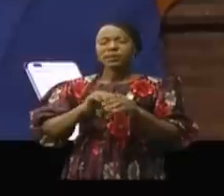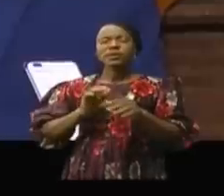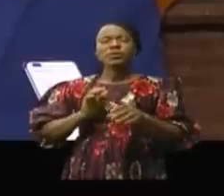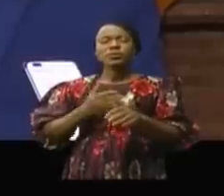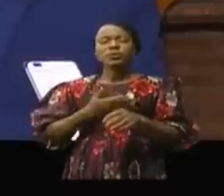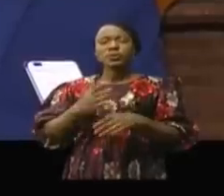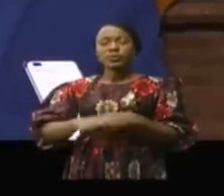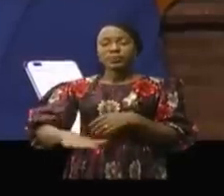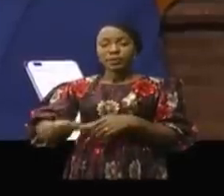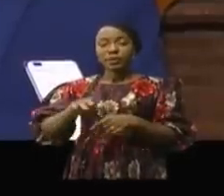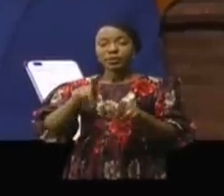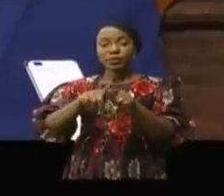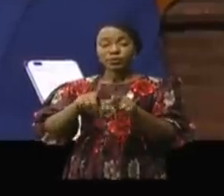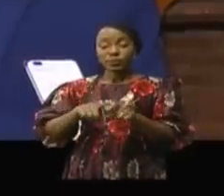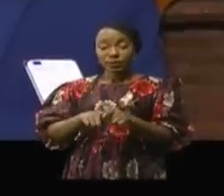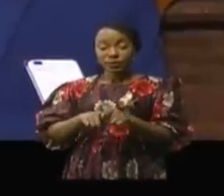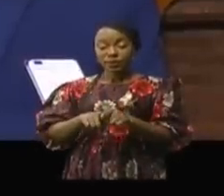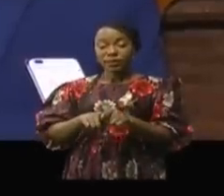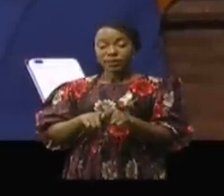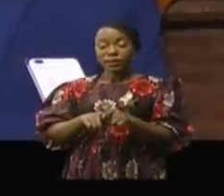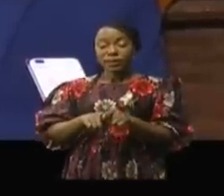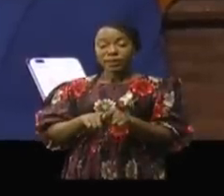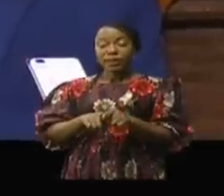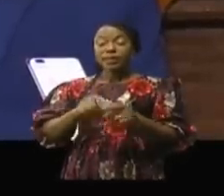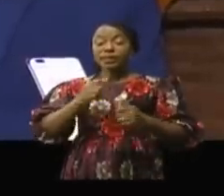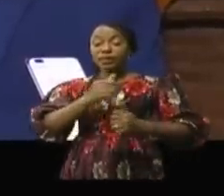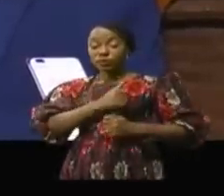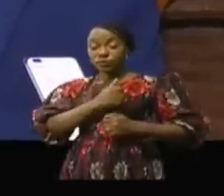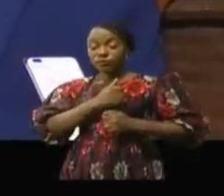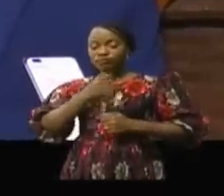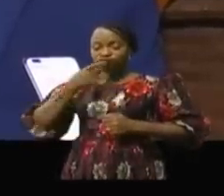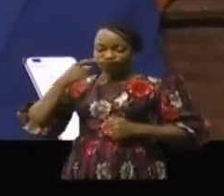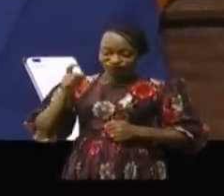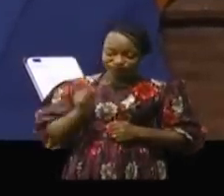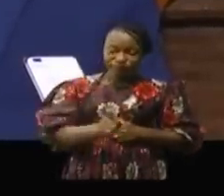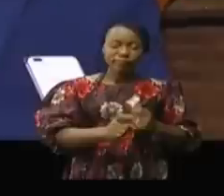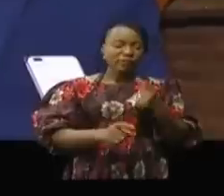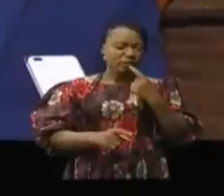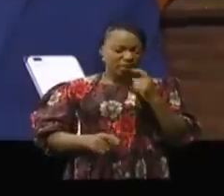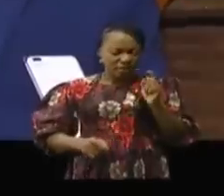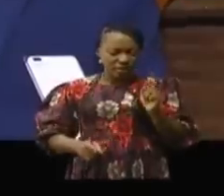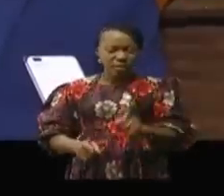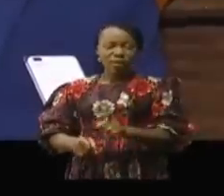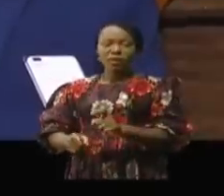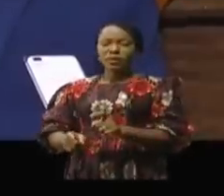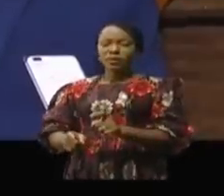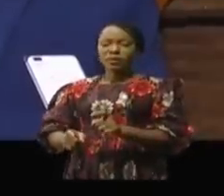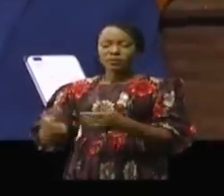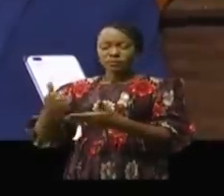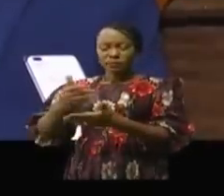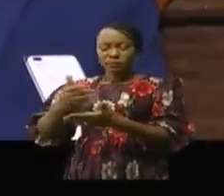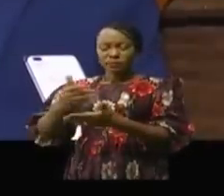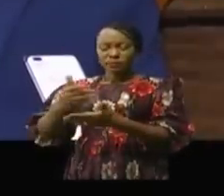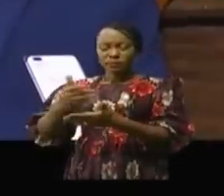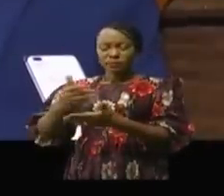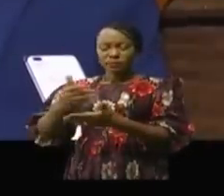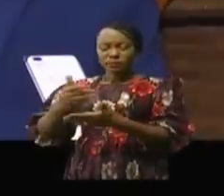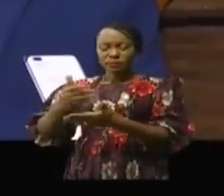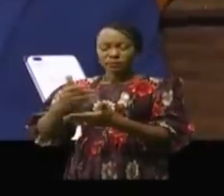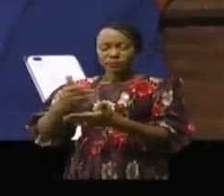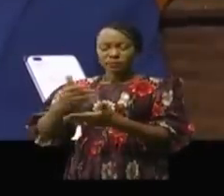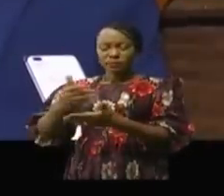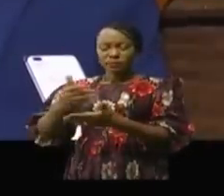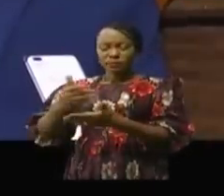pays. Les forces de sécurité ont été donc instruites pour maintenir l'ordre et la paix. C'est ce qui est le cas